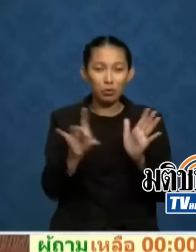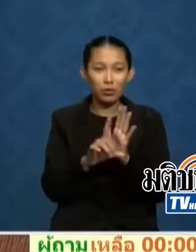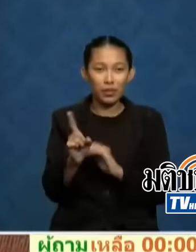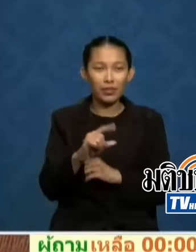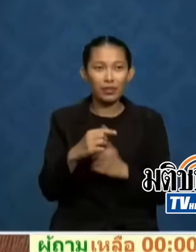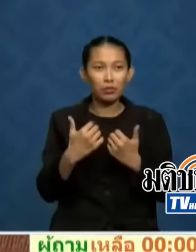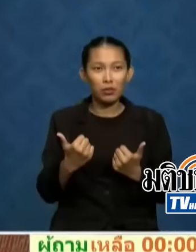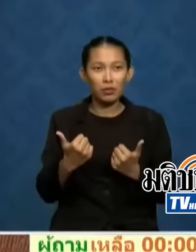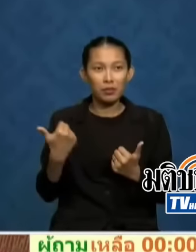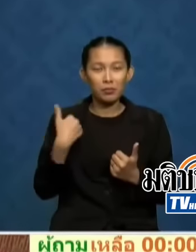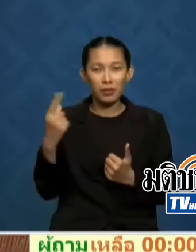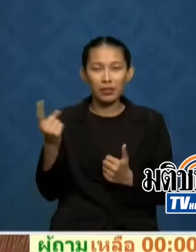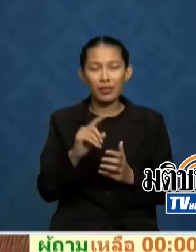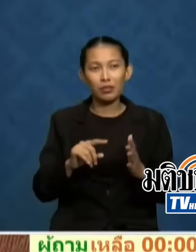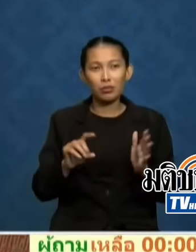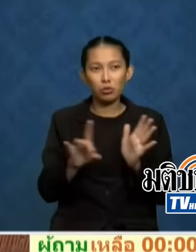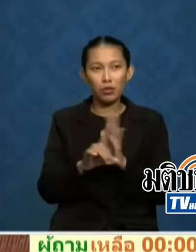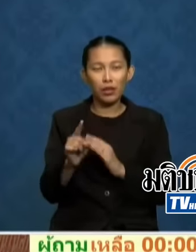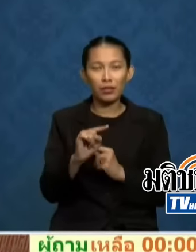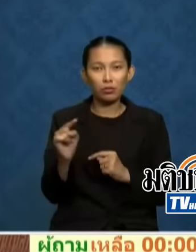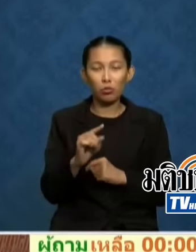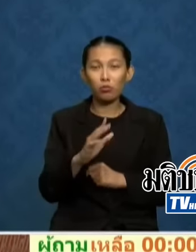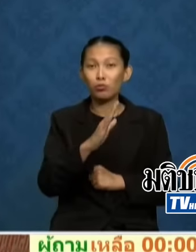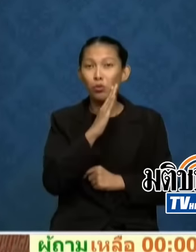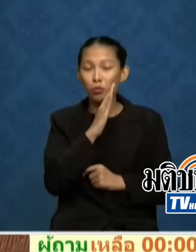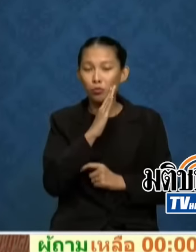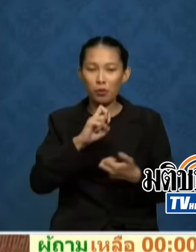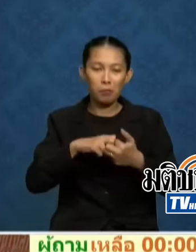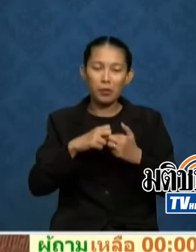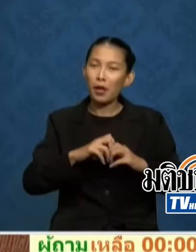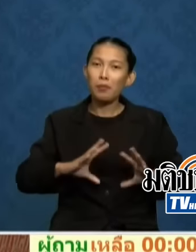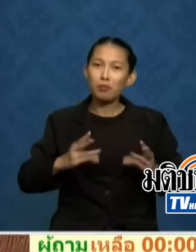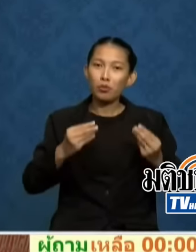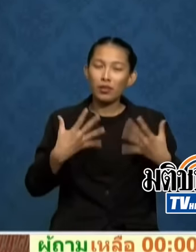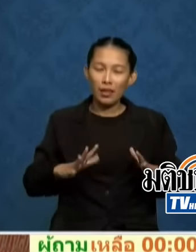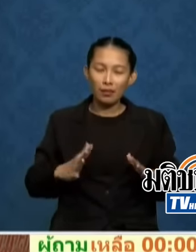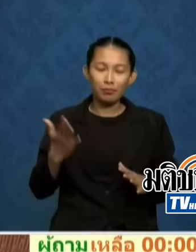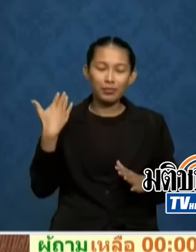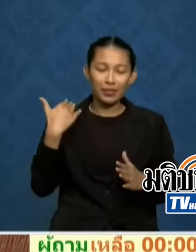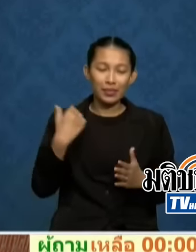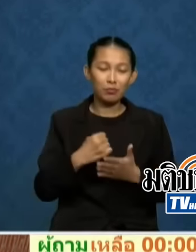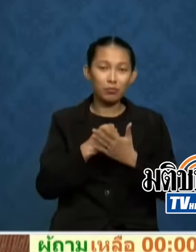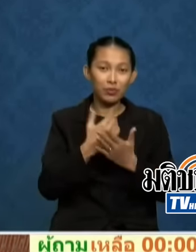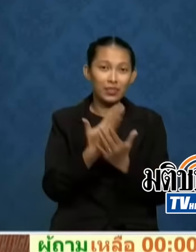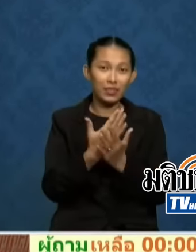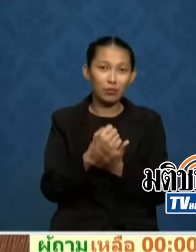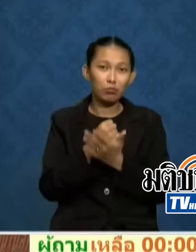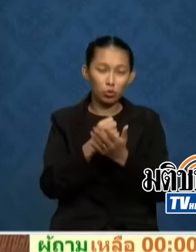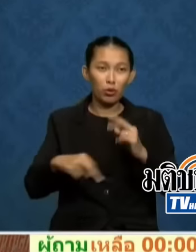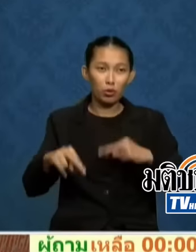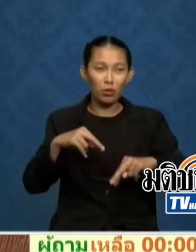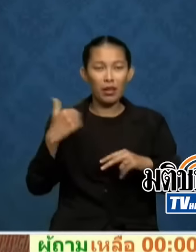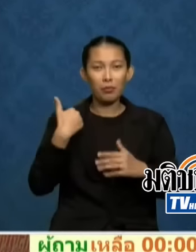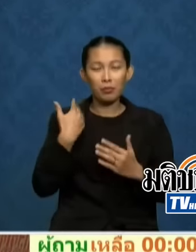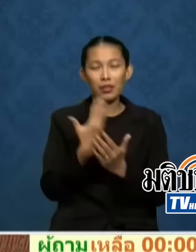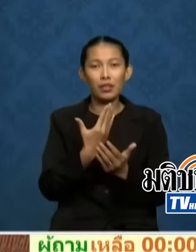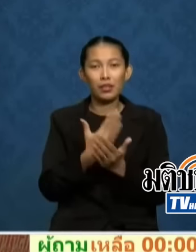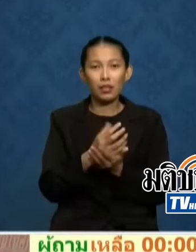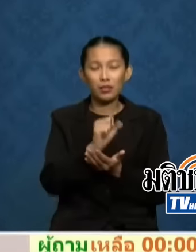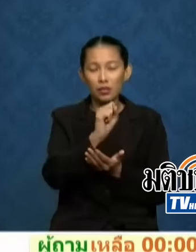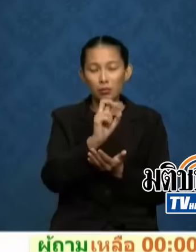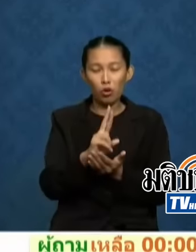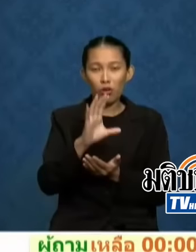มเรามาถึงเรื่องของส่วนสุดท้ายนั่นก็คือเรื่องของหลังเกิดเหตุละเรื่องของเงินเยียวยาเมื่อกี้ท่านรัฐมนตรีได้พูดถึงเรื่องของเงินทดรองราชการนะครับที่แต่